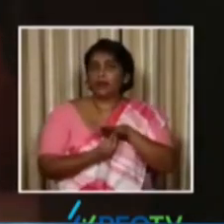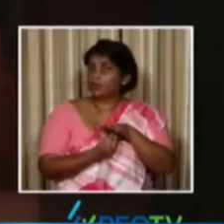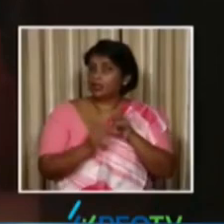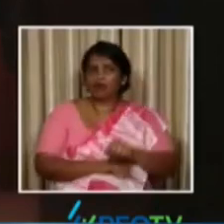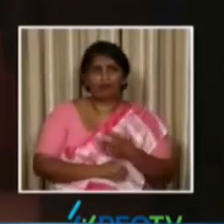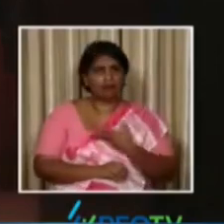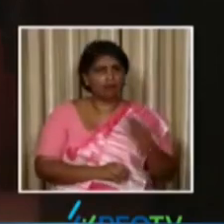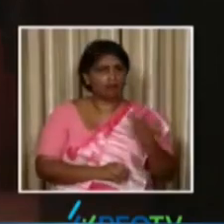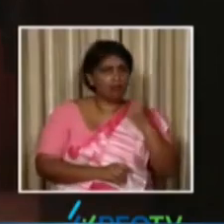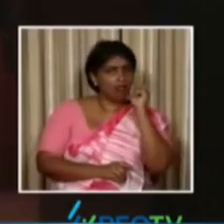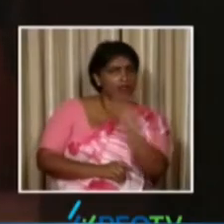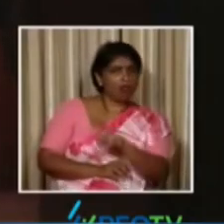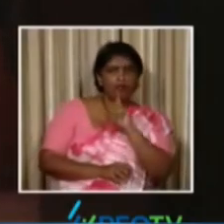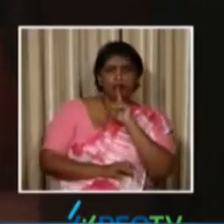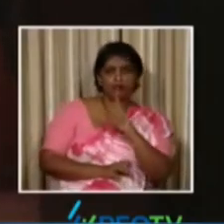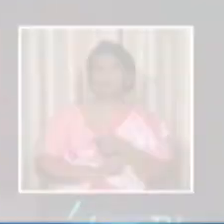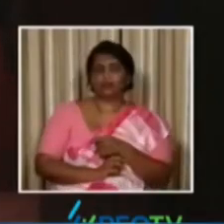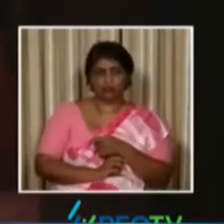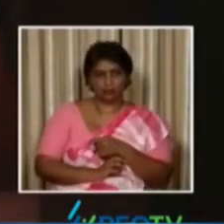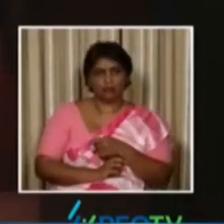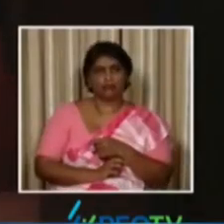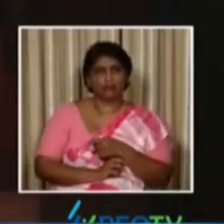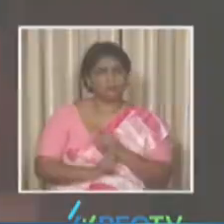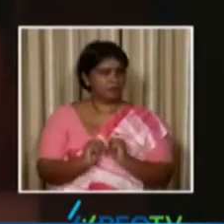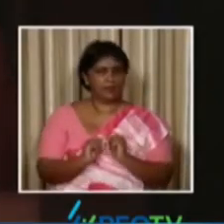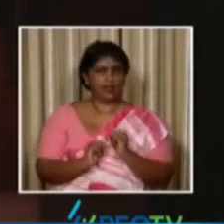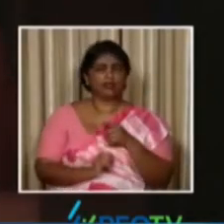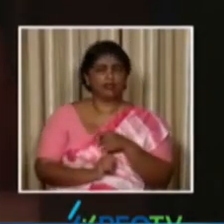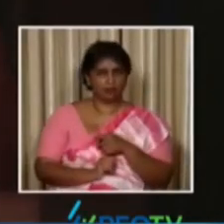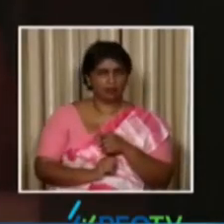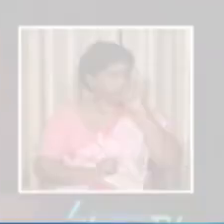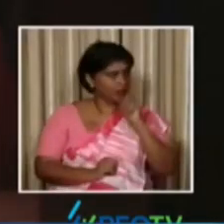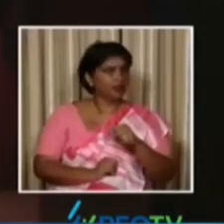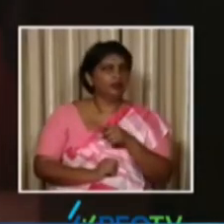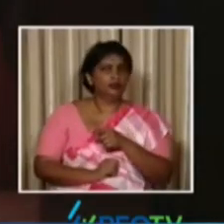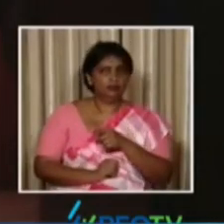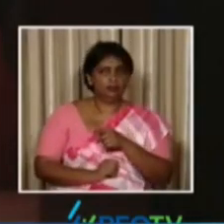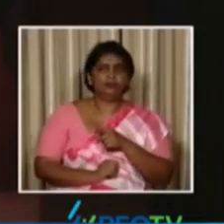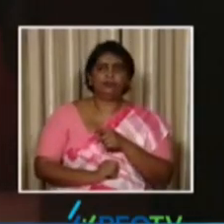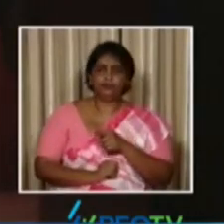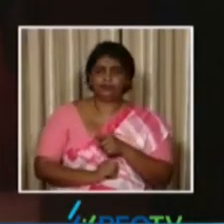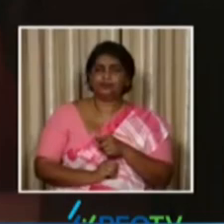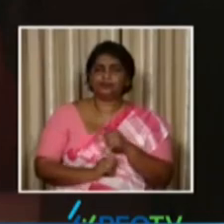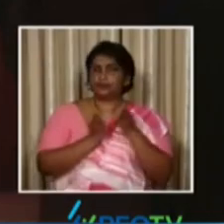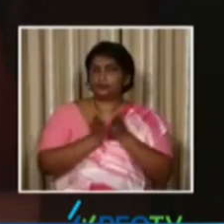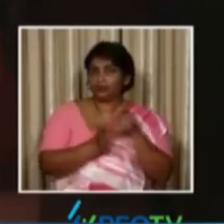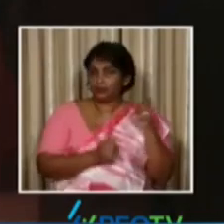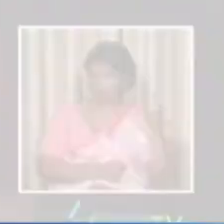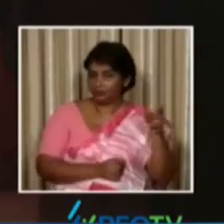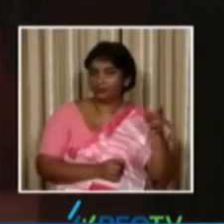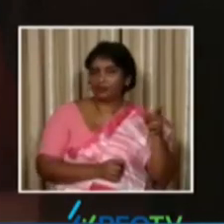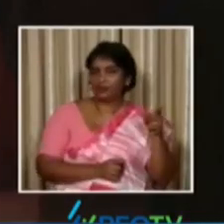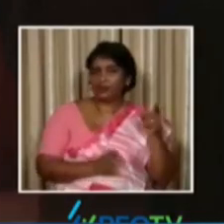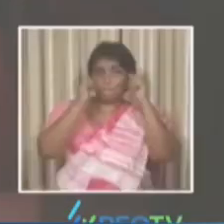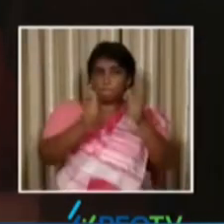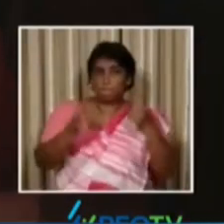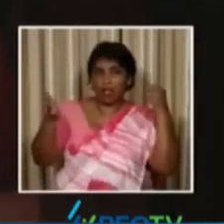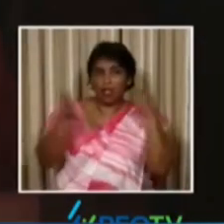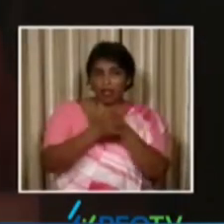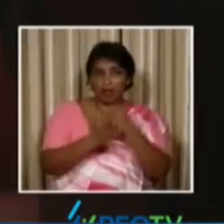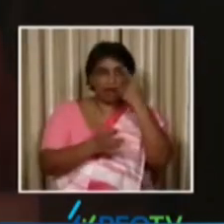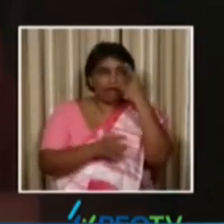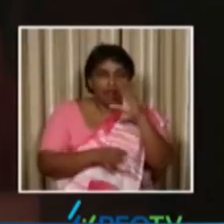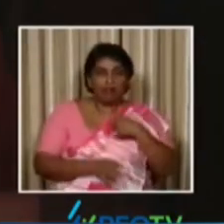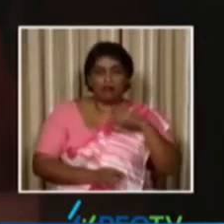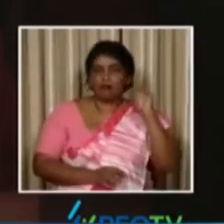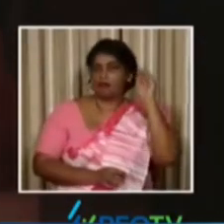අරගෙන නැහැ. ඒ නිසා මේක ඉතාමත්ම නරක තත්ත්වයක්. ඇත්ත වශයෙන්ම මේ බෝල්ටිමෝ බ්‍රිජ් එකේ නැව හැප්පුණ නිසායි අපිට